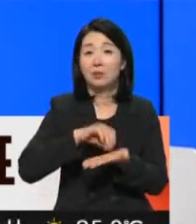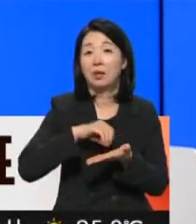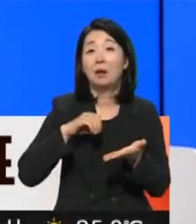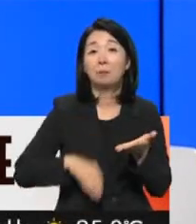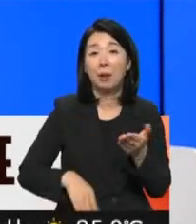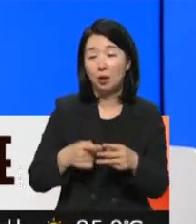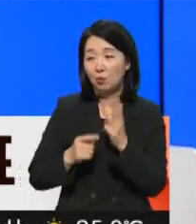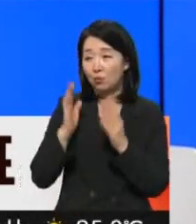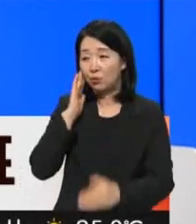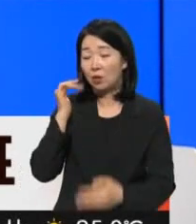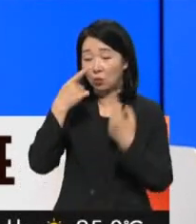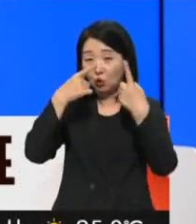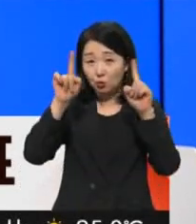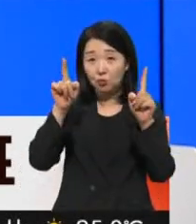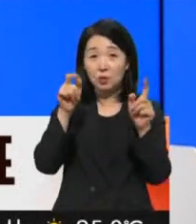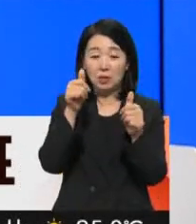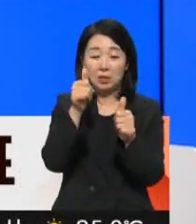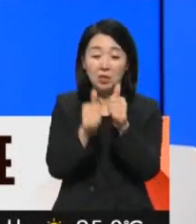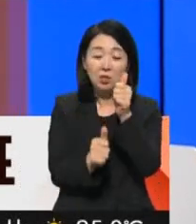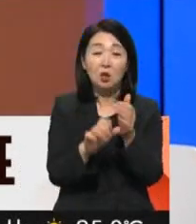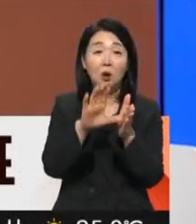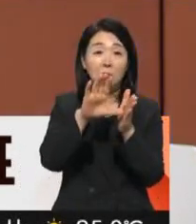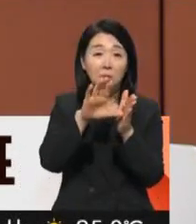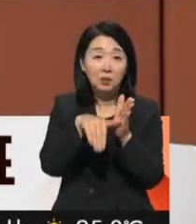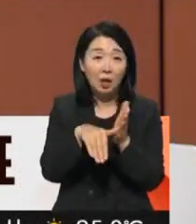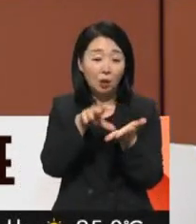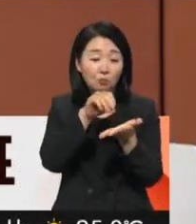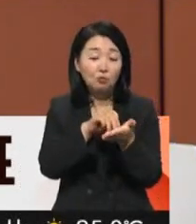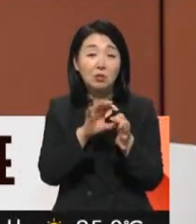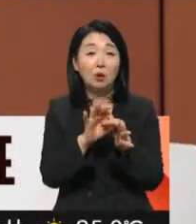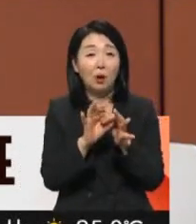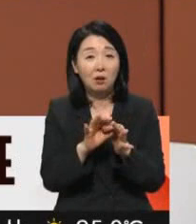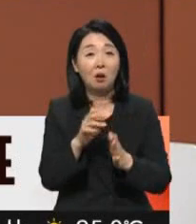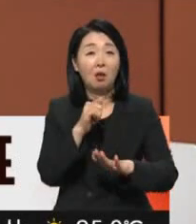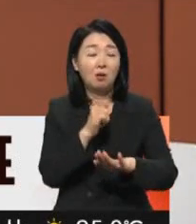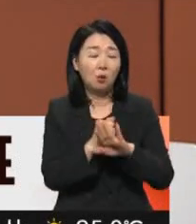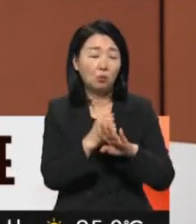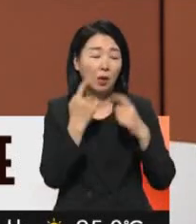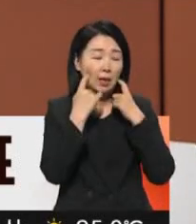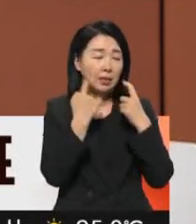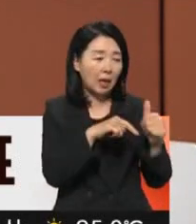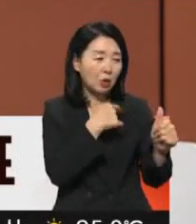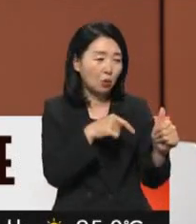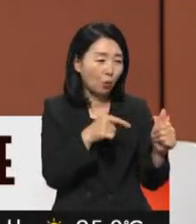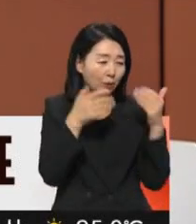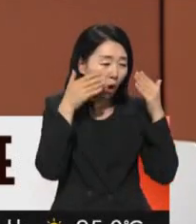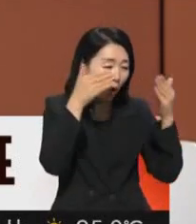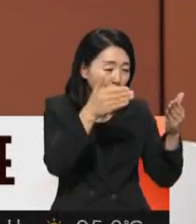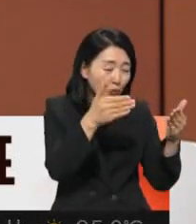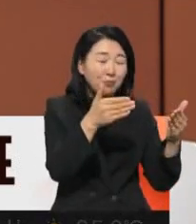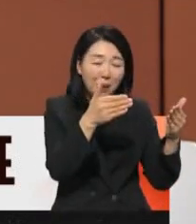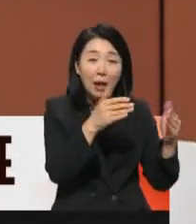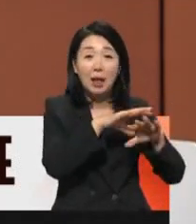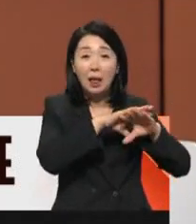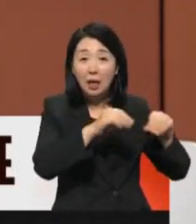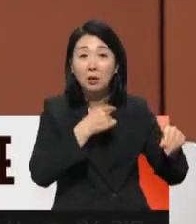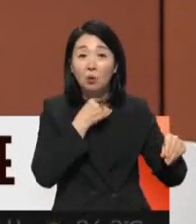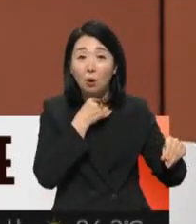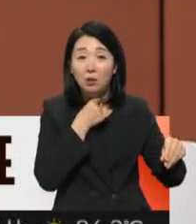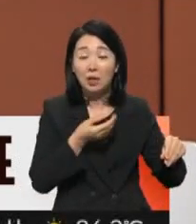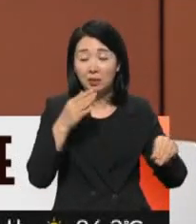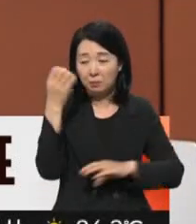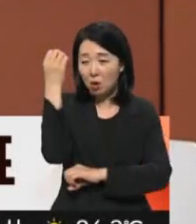관련 발언으로 교육 현장에 논란이 일자 사교육 문제를 해결하겠다면서 수습에 힘을 쏟는 모습인데요. 다만